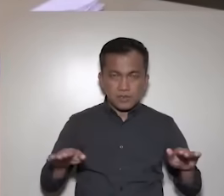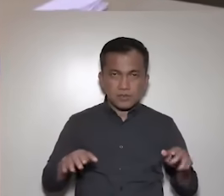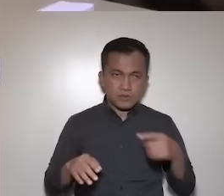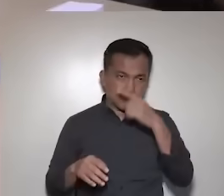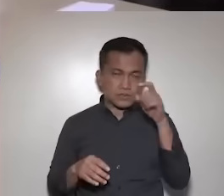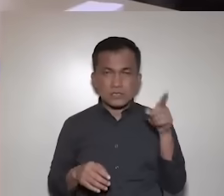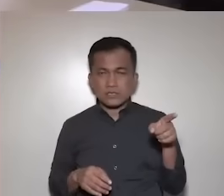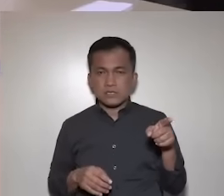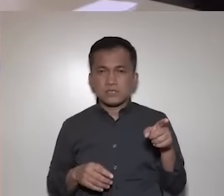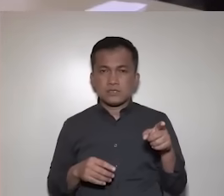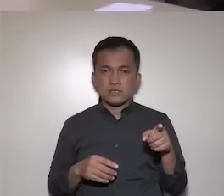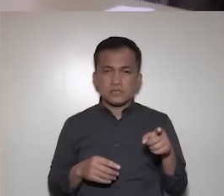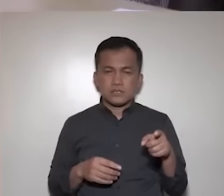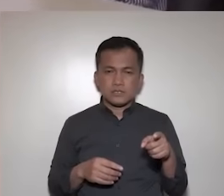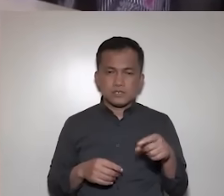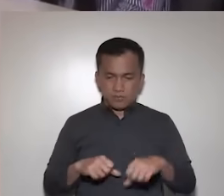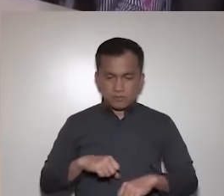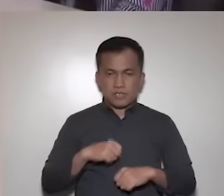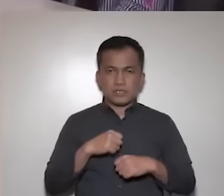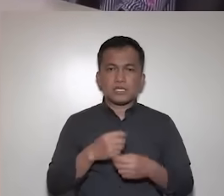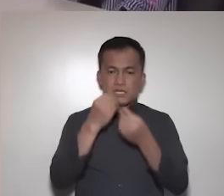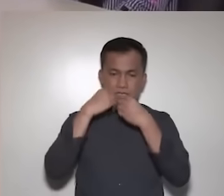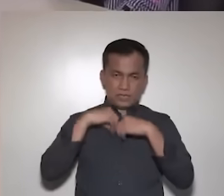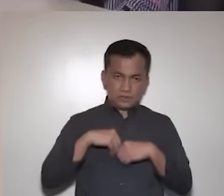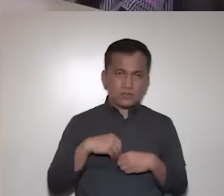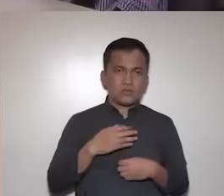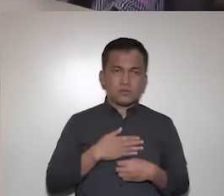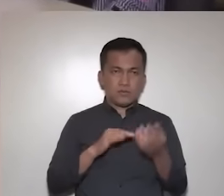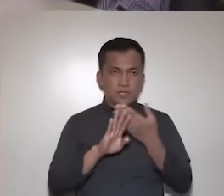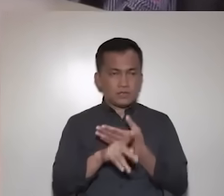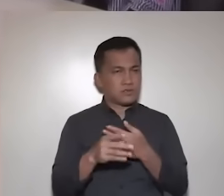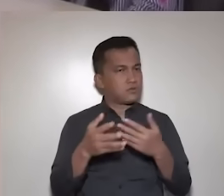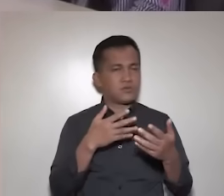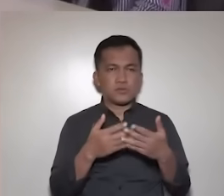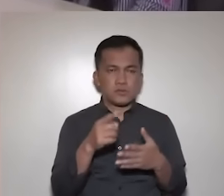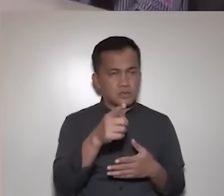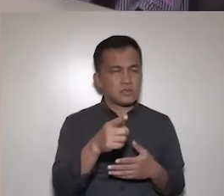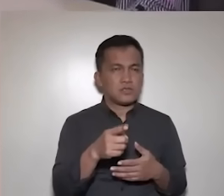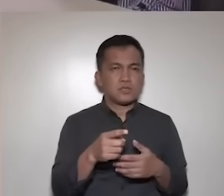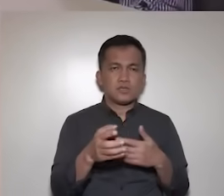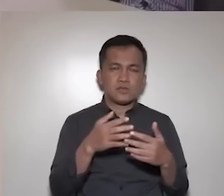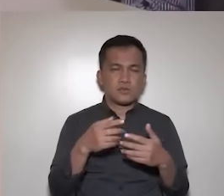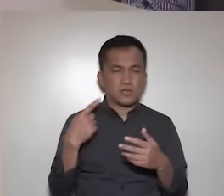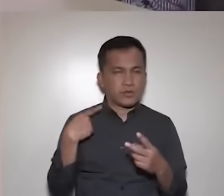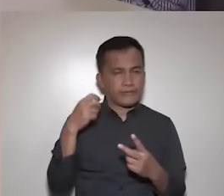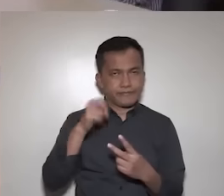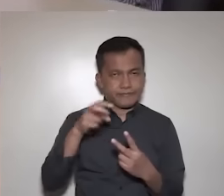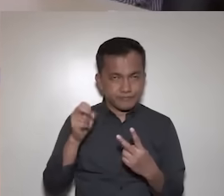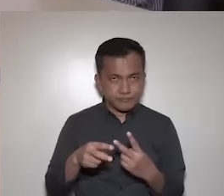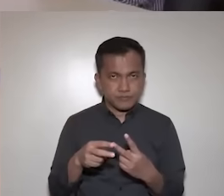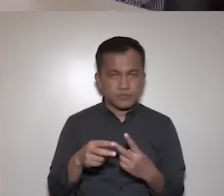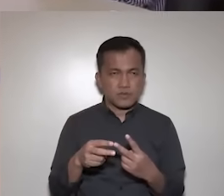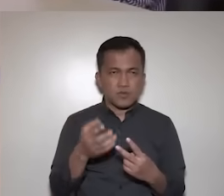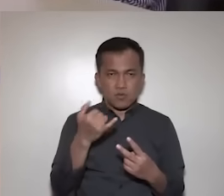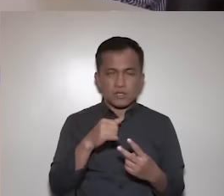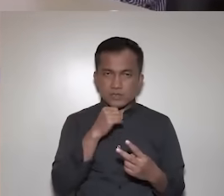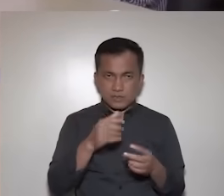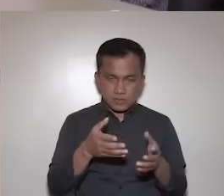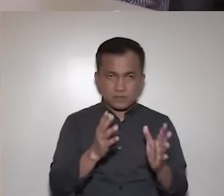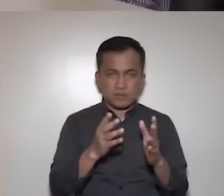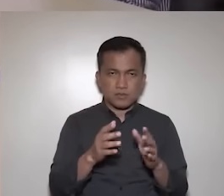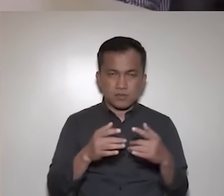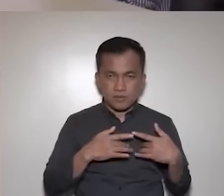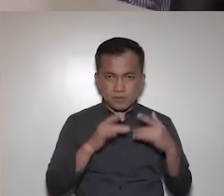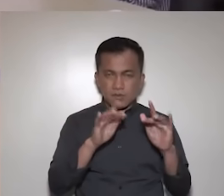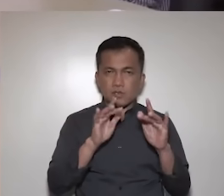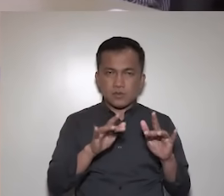siya, kinain niya yung kanyang pride. Gusto niya makipagbalikan sa'yo kahit na meron ka ng lalaki. Ba't hindi natin siya pagbigyan naman,